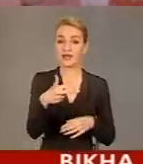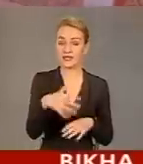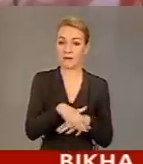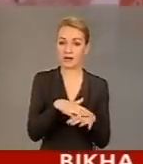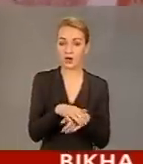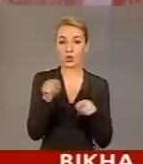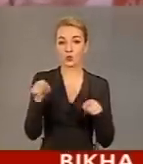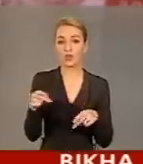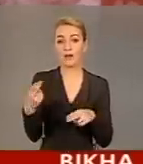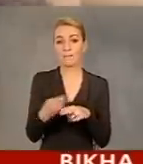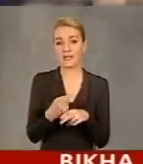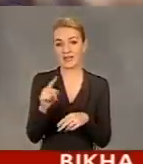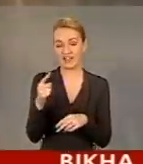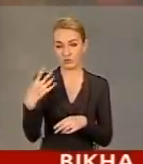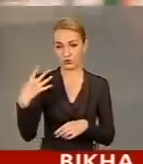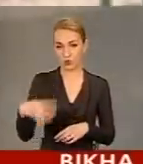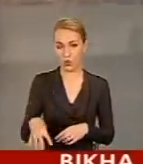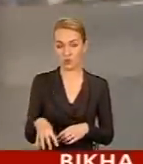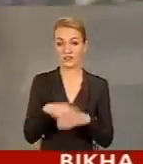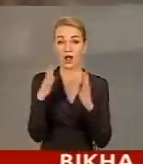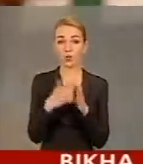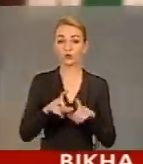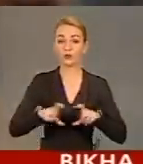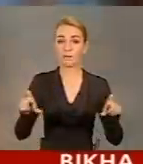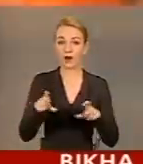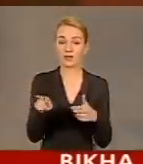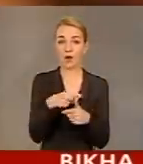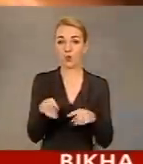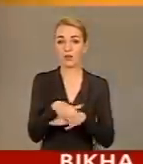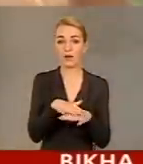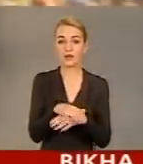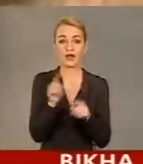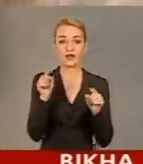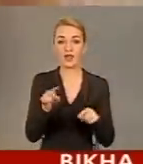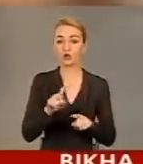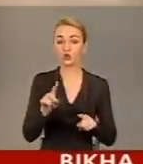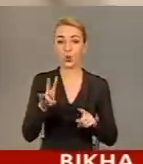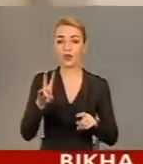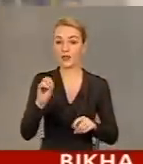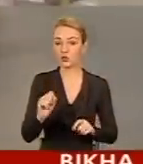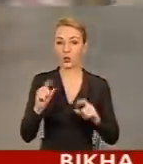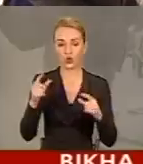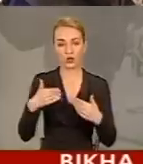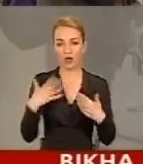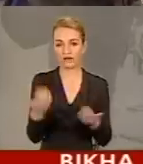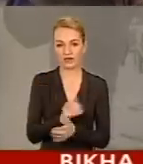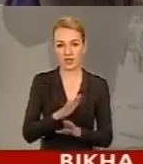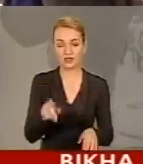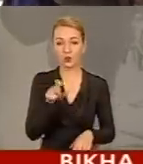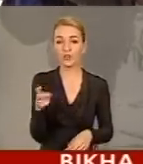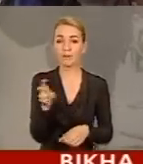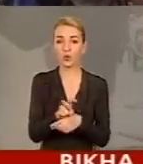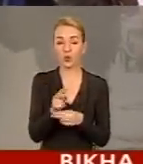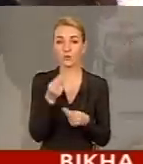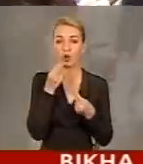тут без гривні 40. Загалом знайти в супермаркеті або на базарі те, що не здорожчало, нам не вдається. Люди